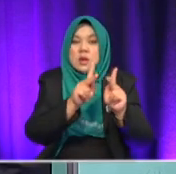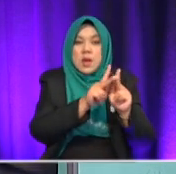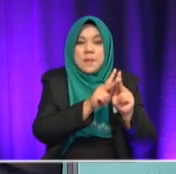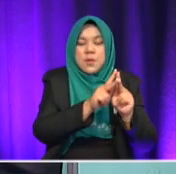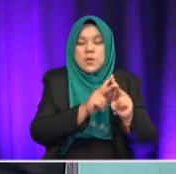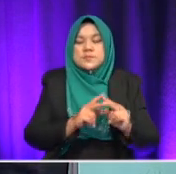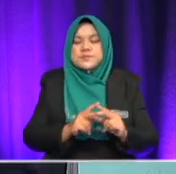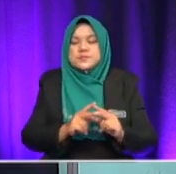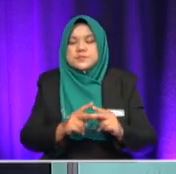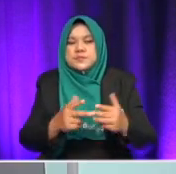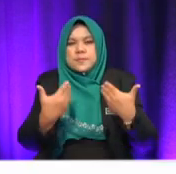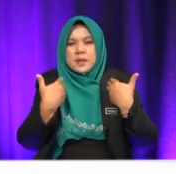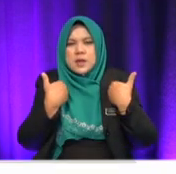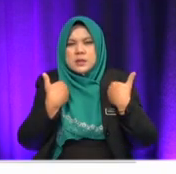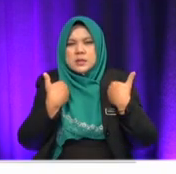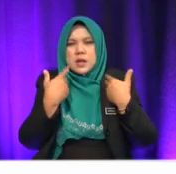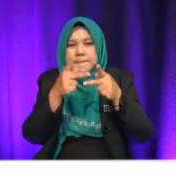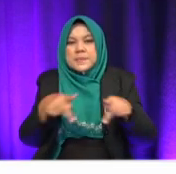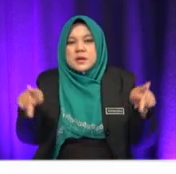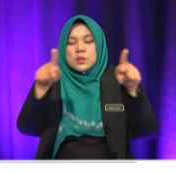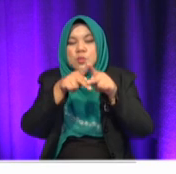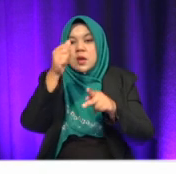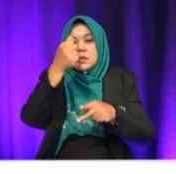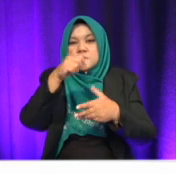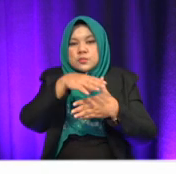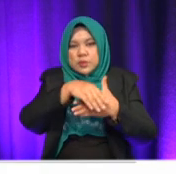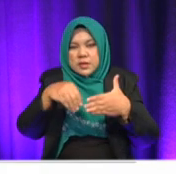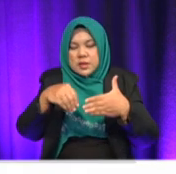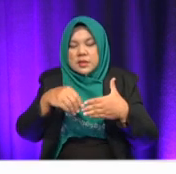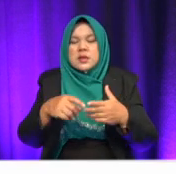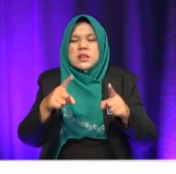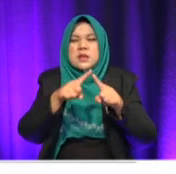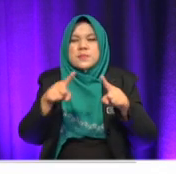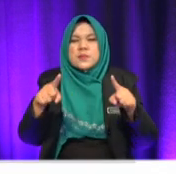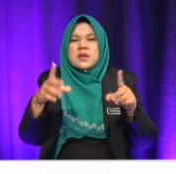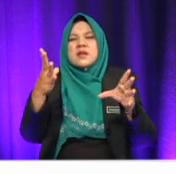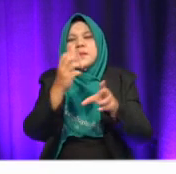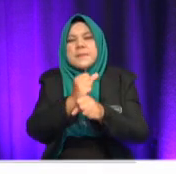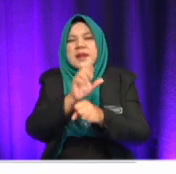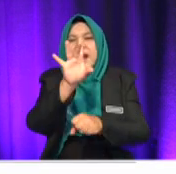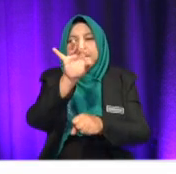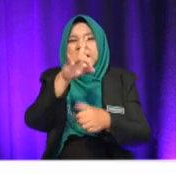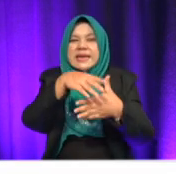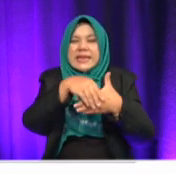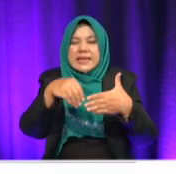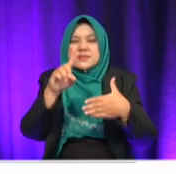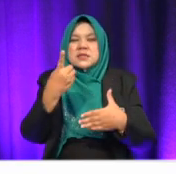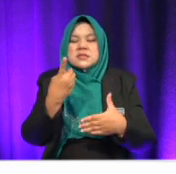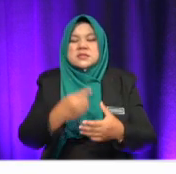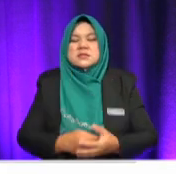contohnya seorang yang memerlukan 10 Ringgit tapi dia hanya mampu memperoleh 8 Ringgit sehari